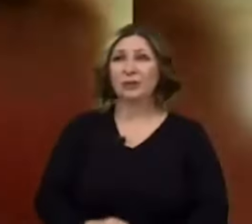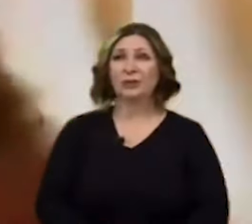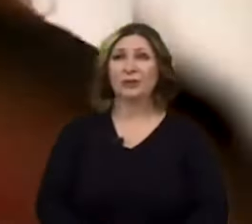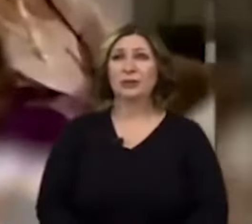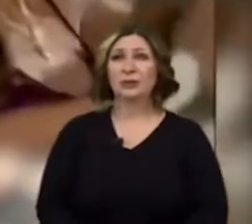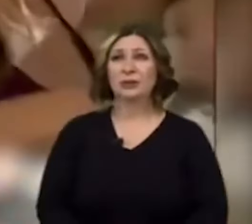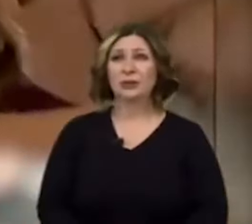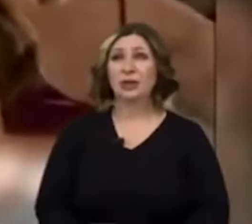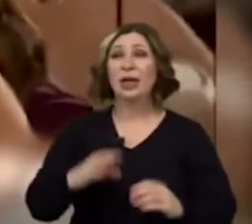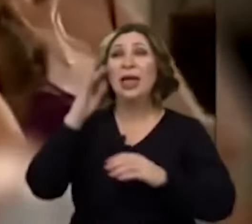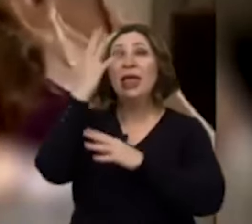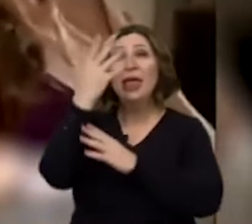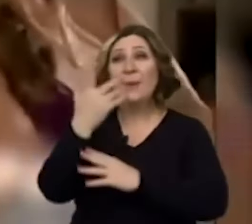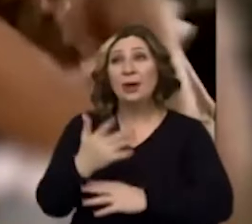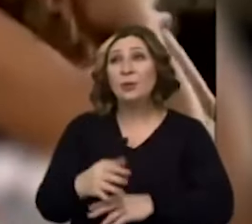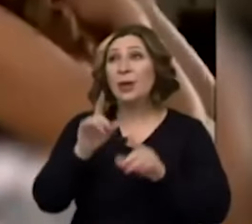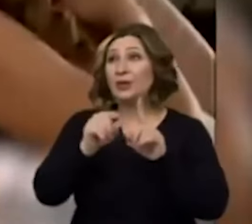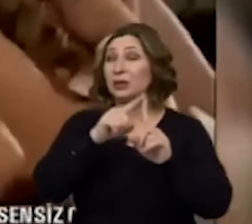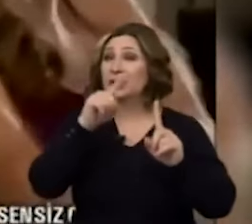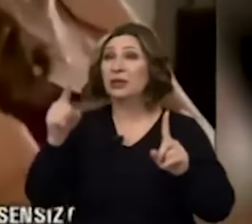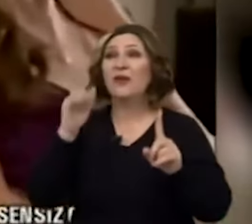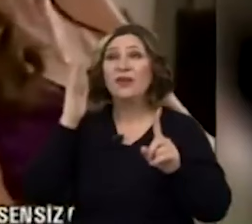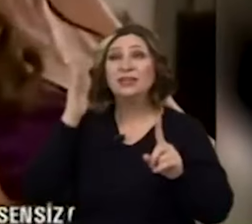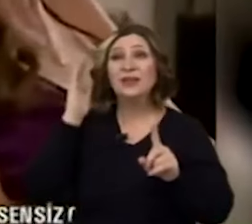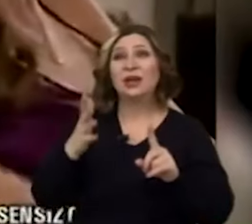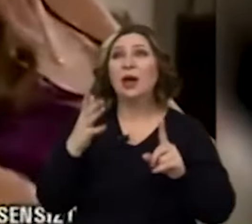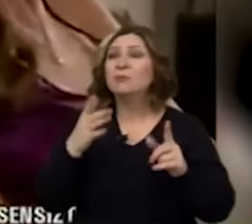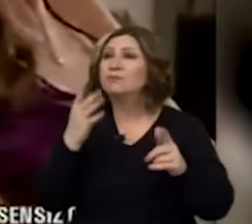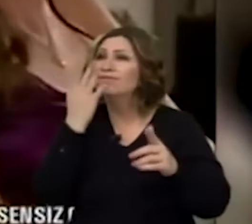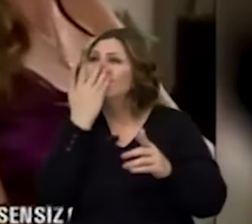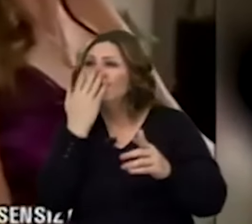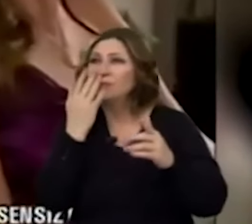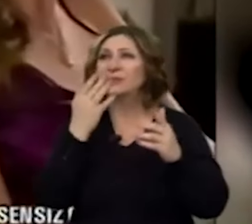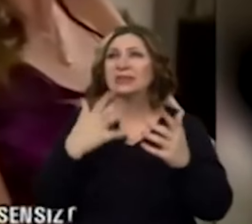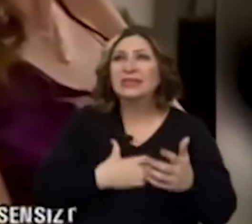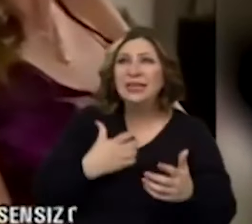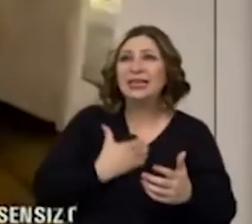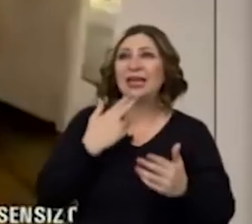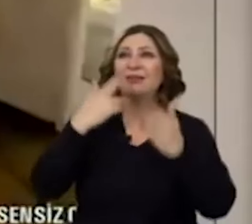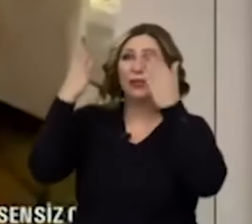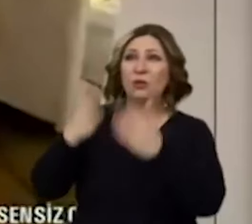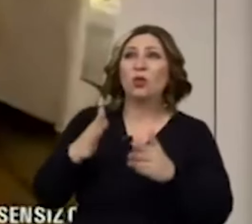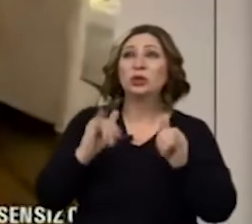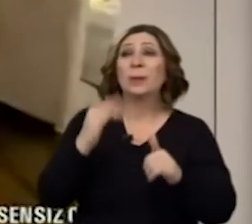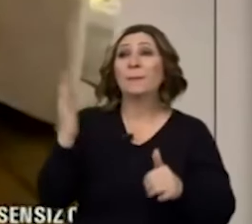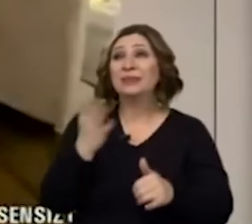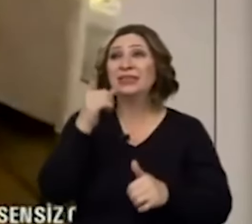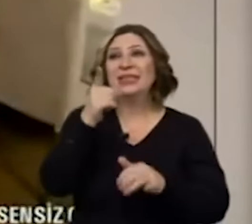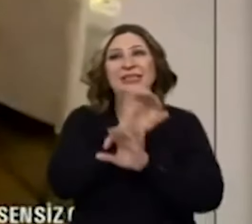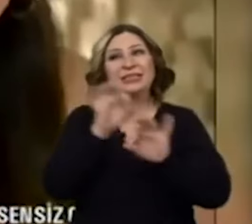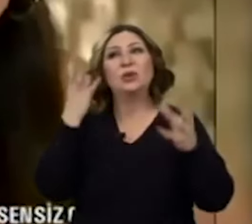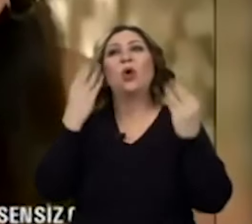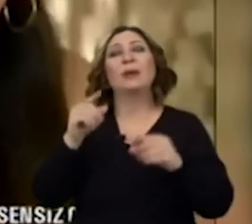kaçtılar! Yaprak dökümünden itibaren sık sık alengirli ilişkilerin dertli kadınını oynayacaktın. Mesela Sensiz